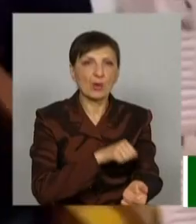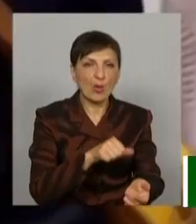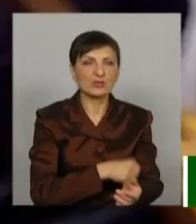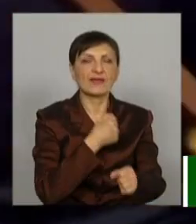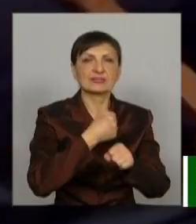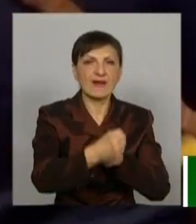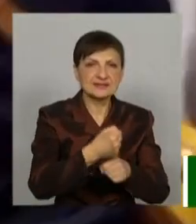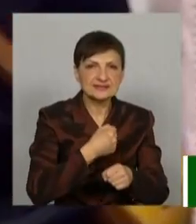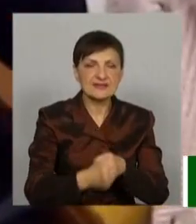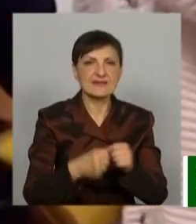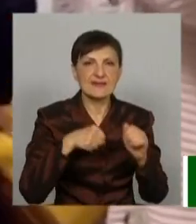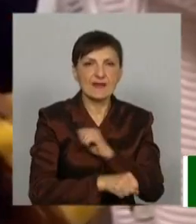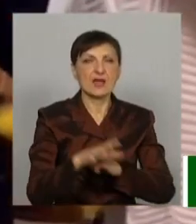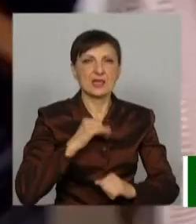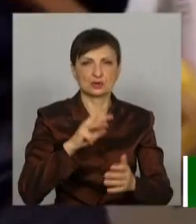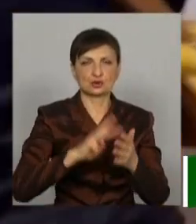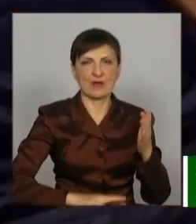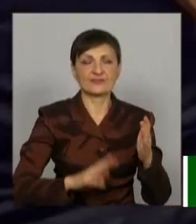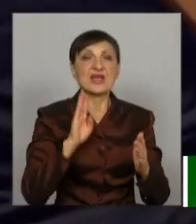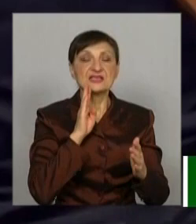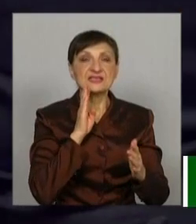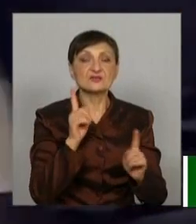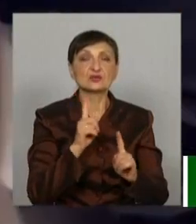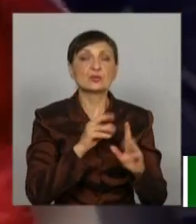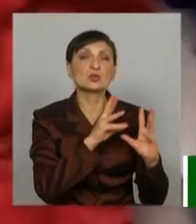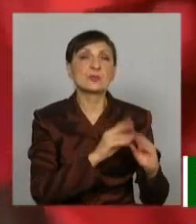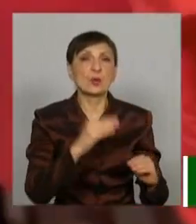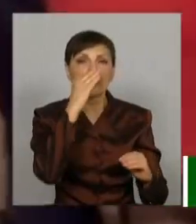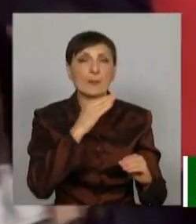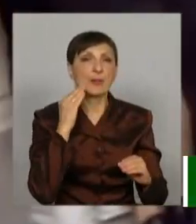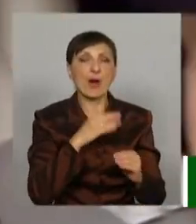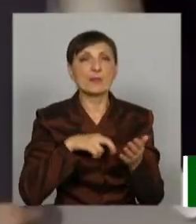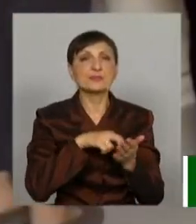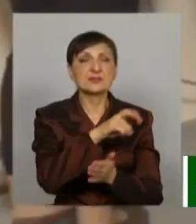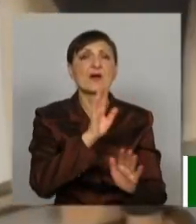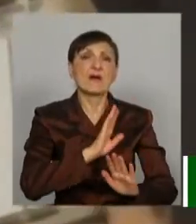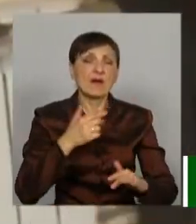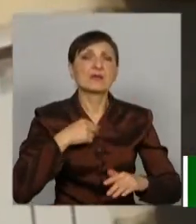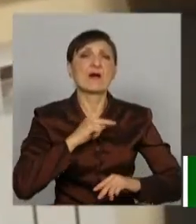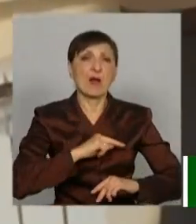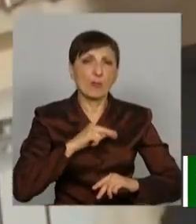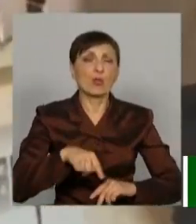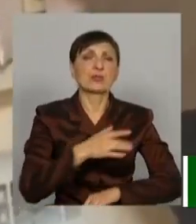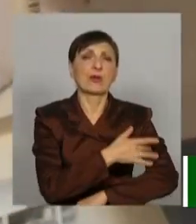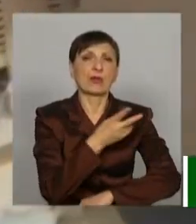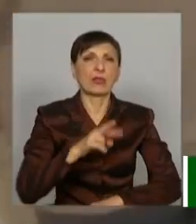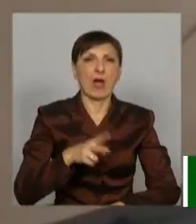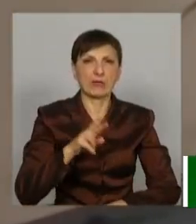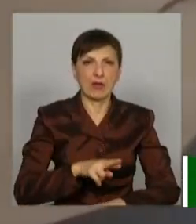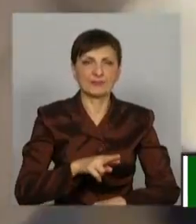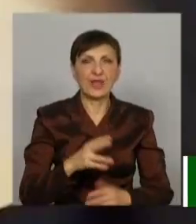насилию и накладывали штрафы девушки чтобы успокоить родителей и родственников говорили что подрабатывают няньками